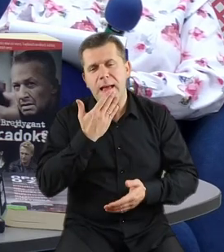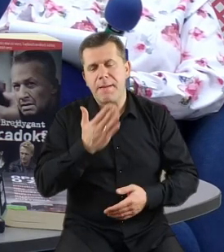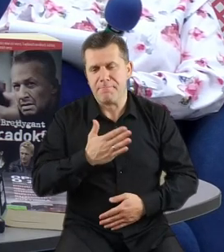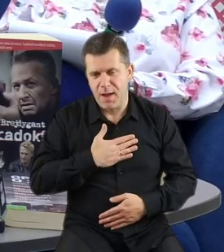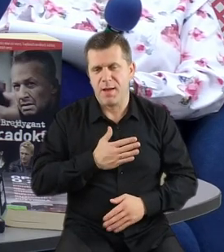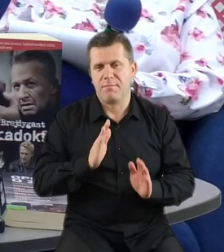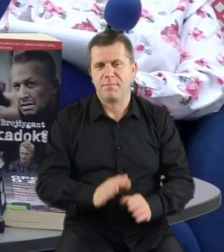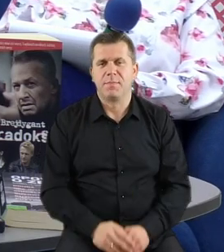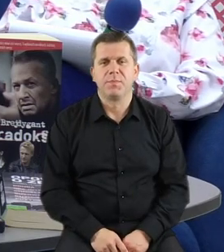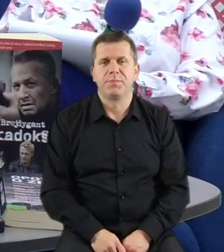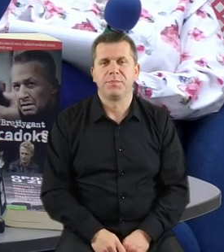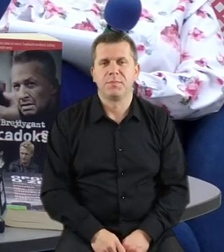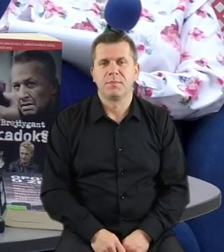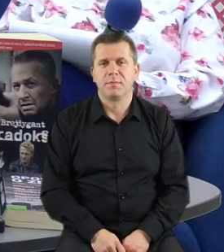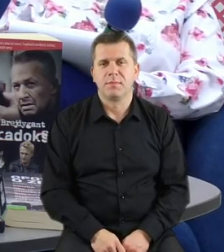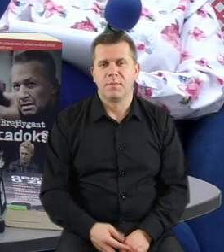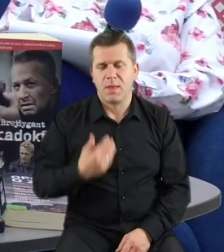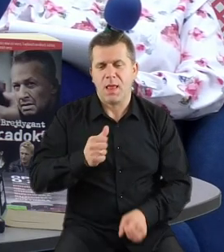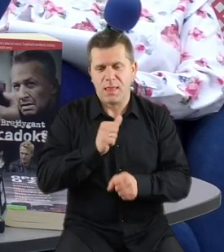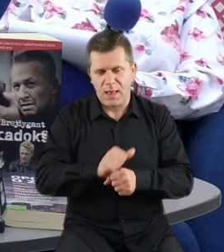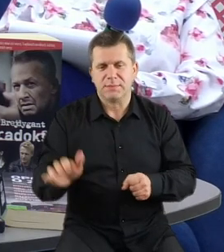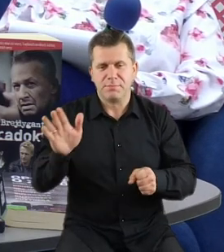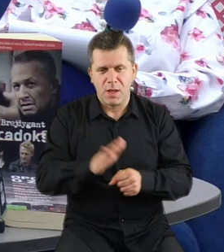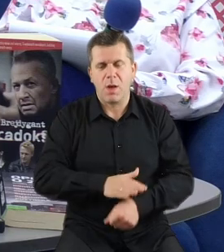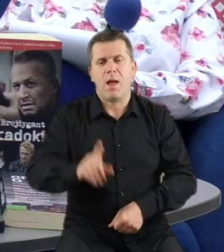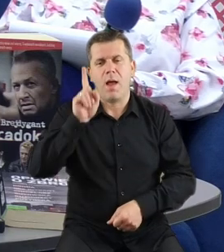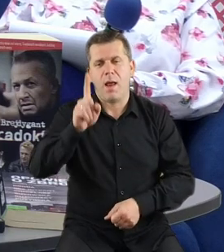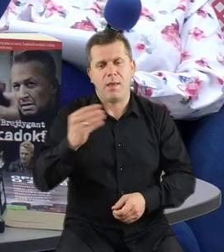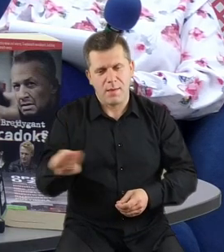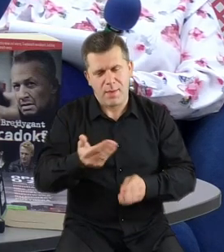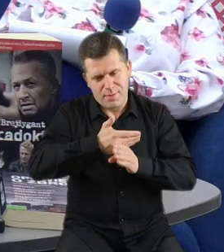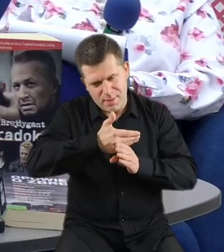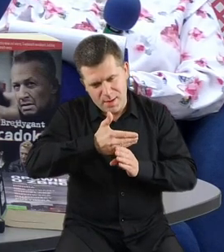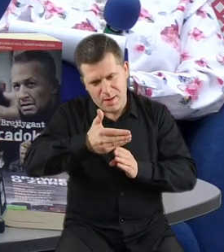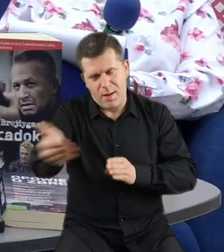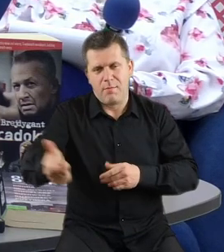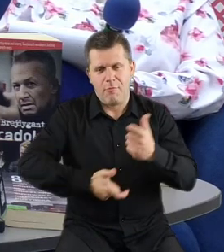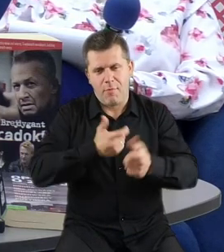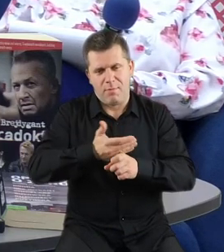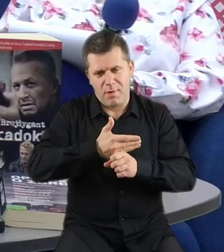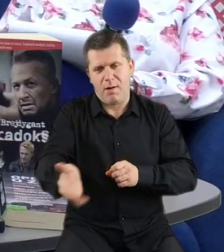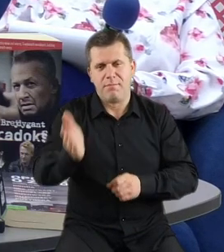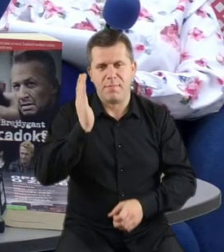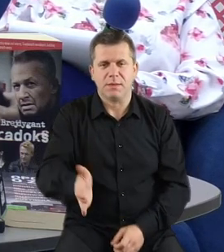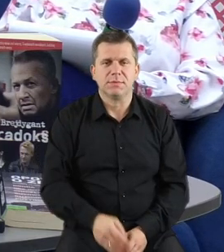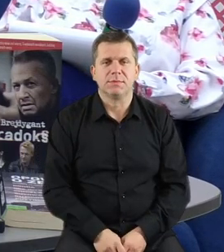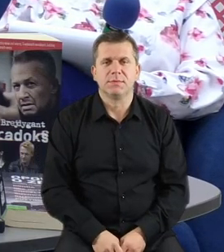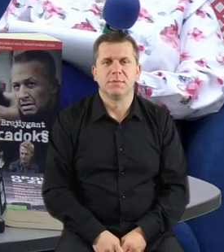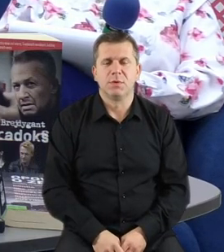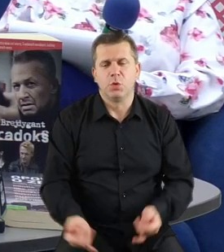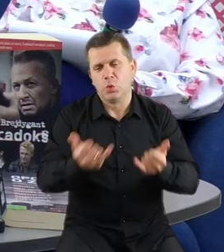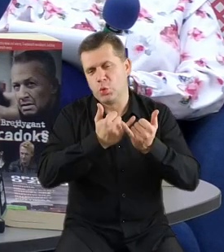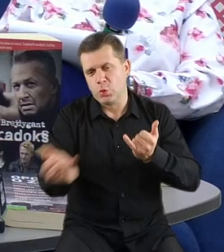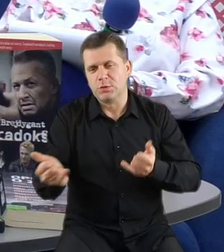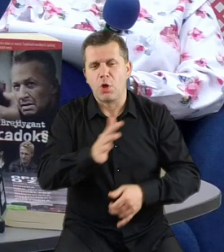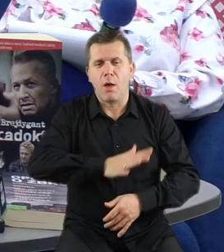mam. No więc to tak, ja jestem spełniony, ale idę się dalej jeszcze spełniać tam w